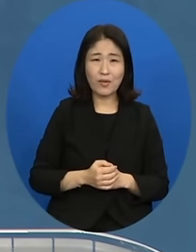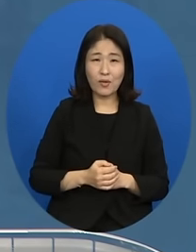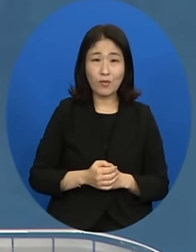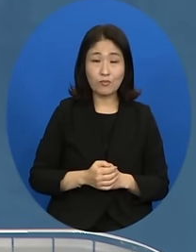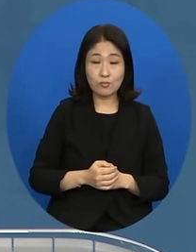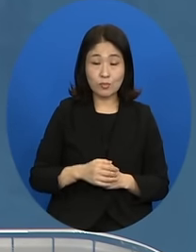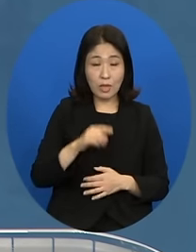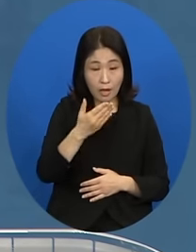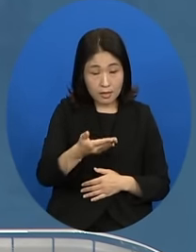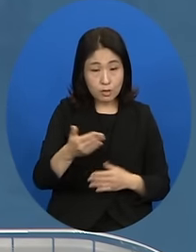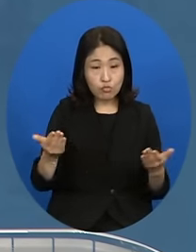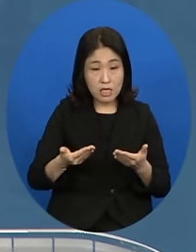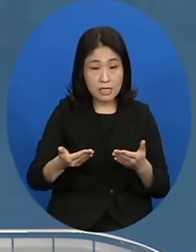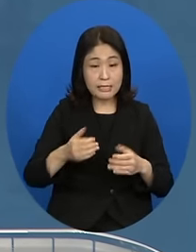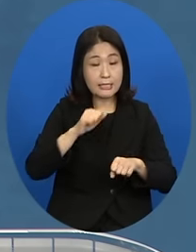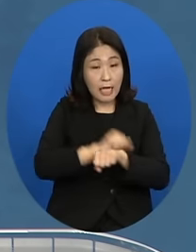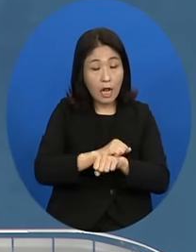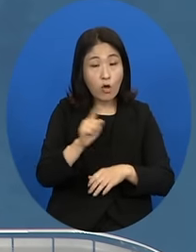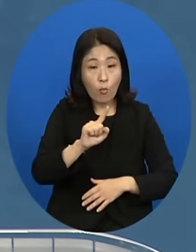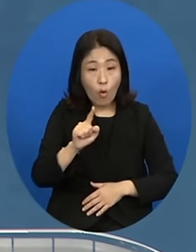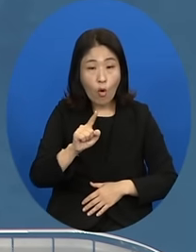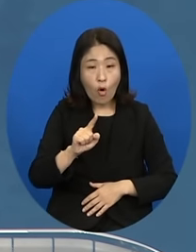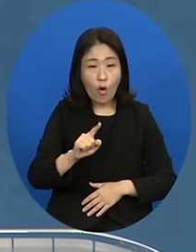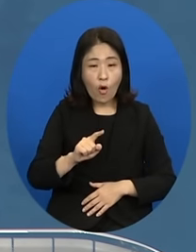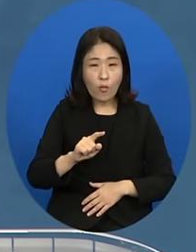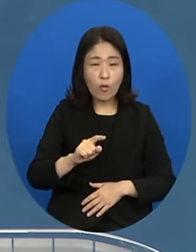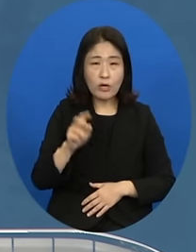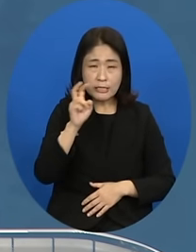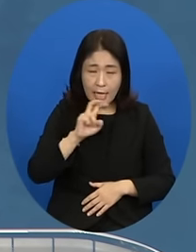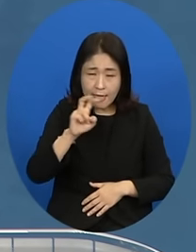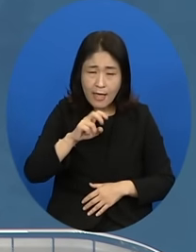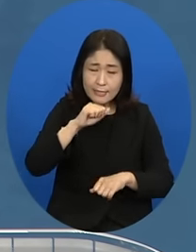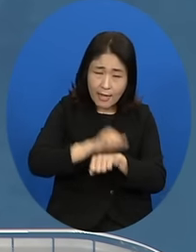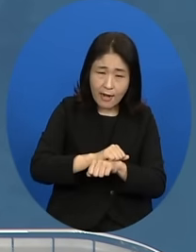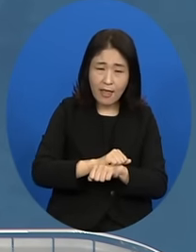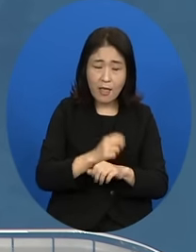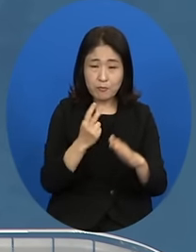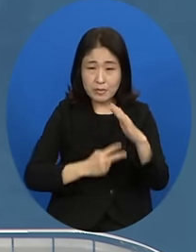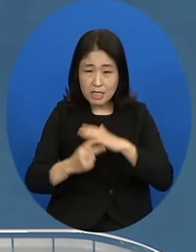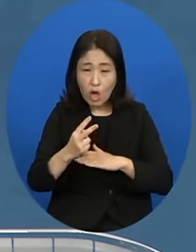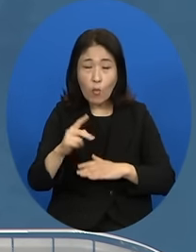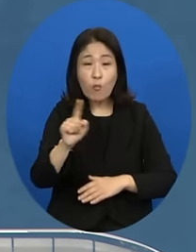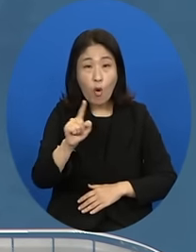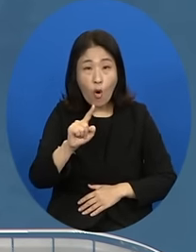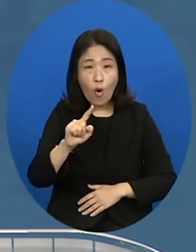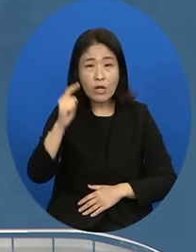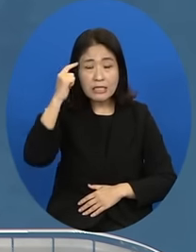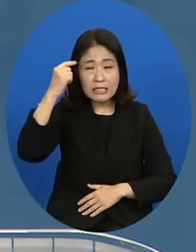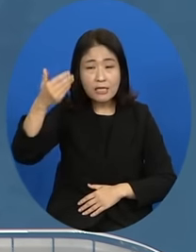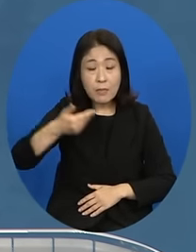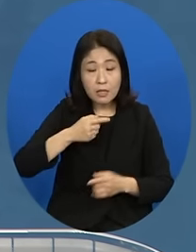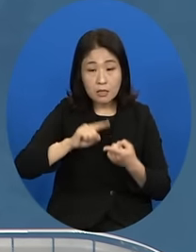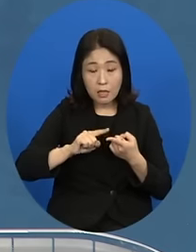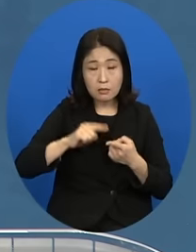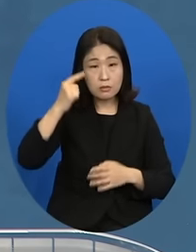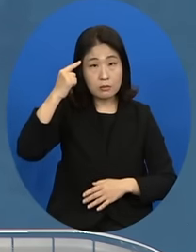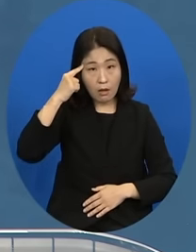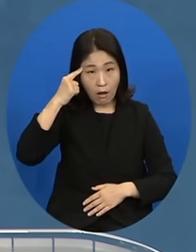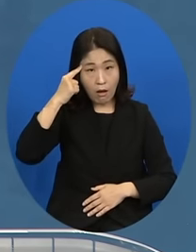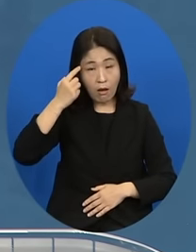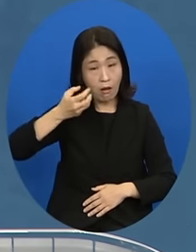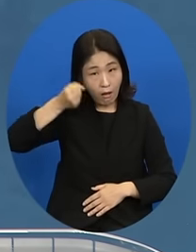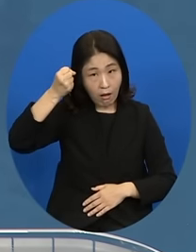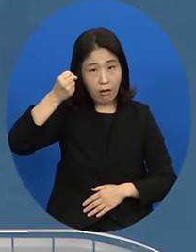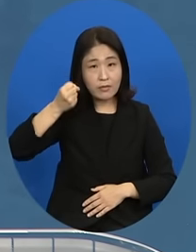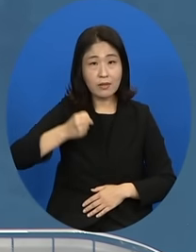악기는 다루나요? 무슨 비전이 있나요? 이런 질문들을 예상을 했는데